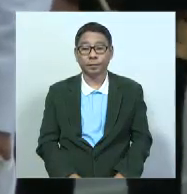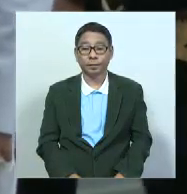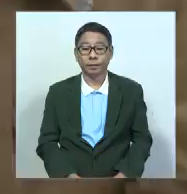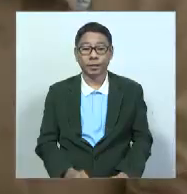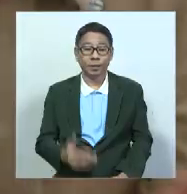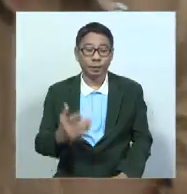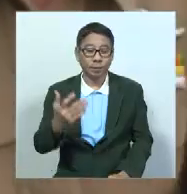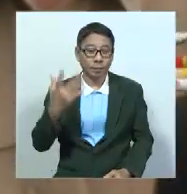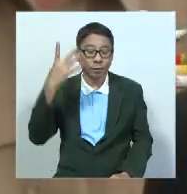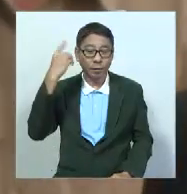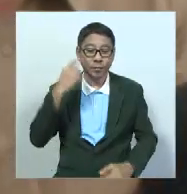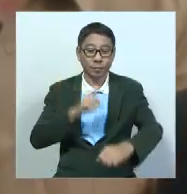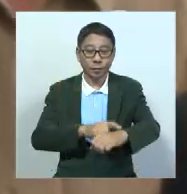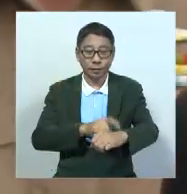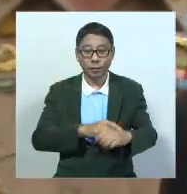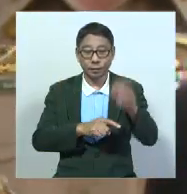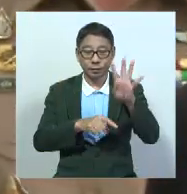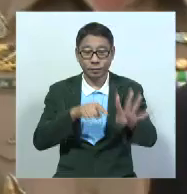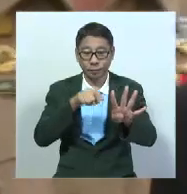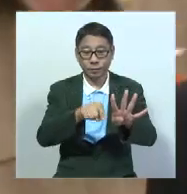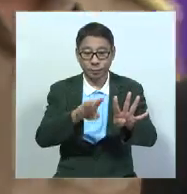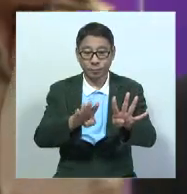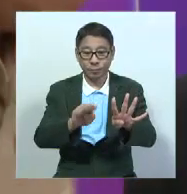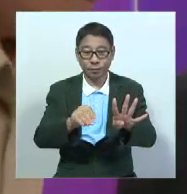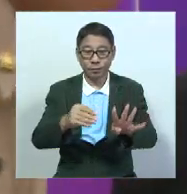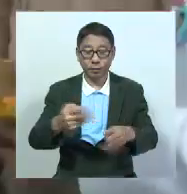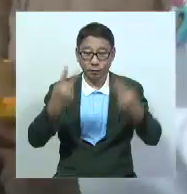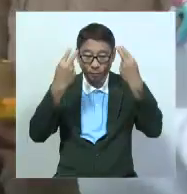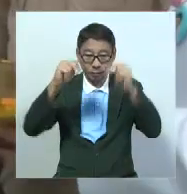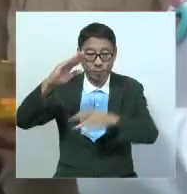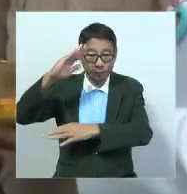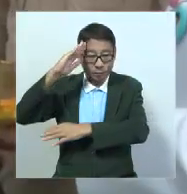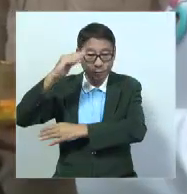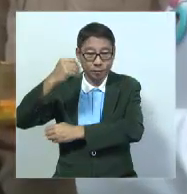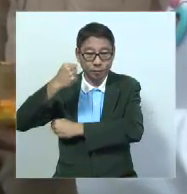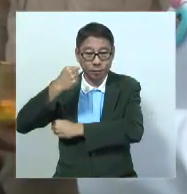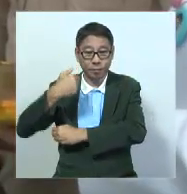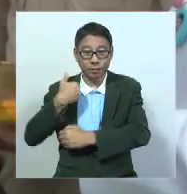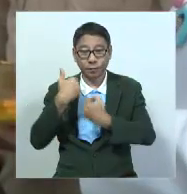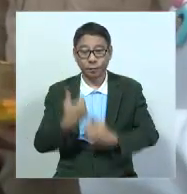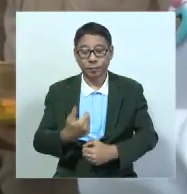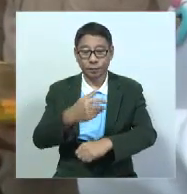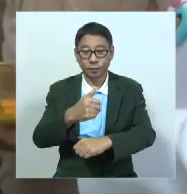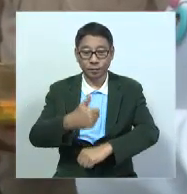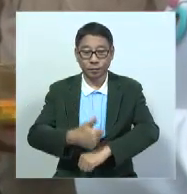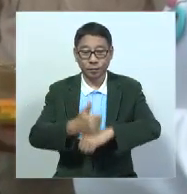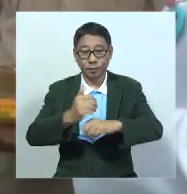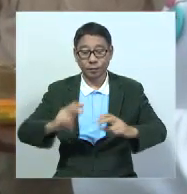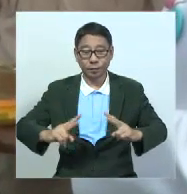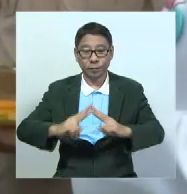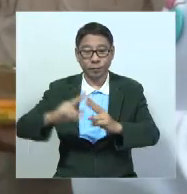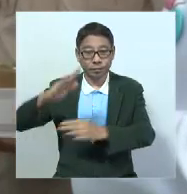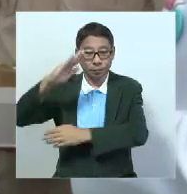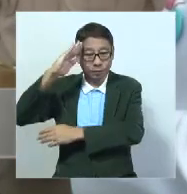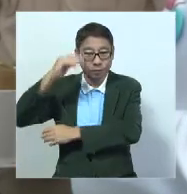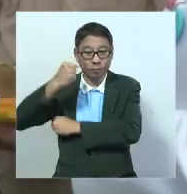โดยพิธีวางศิลาฤกษ์มีขึ้นในเวลา 16:40 นมีพลเอกประยุทธ์จันทร์โอชานายกรัฐมนตรีและรัฐมนตรีว่าการกระ